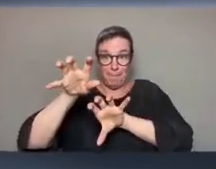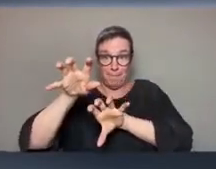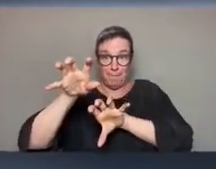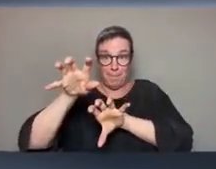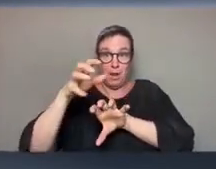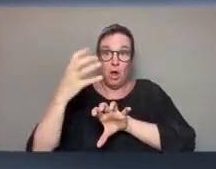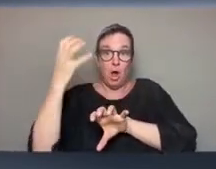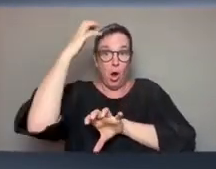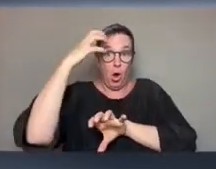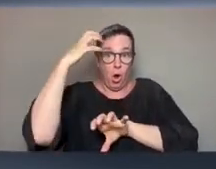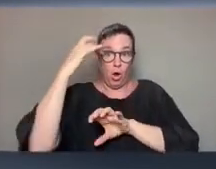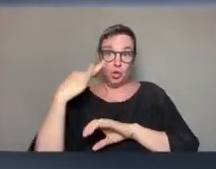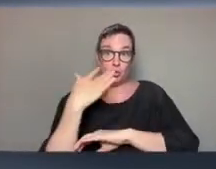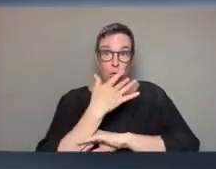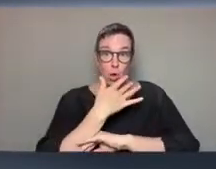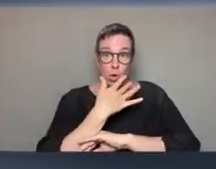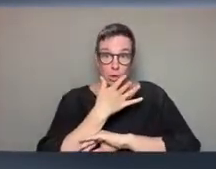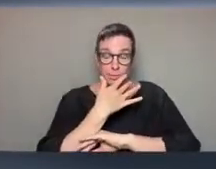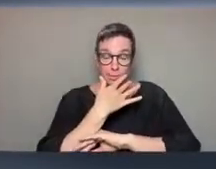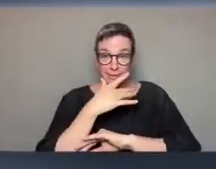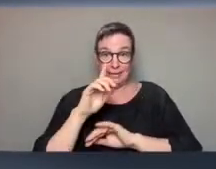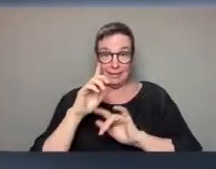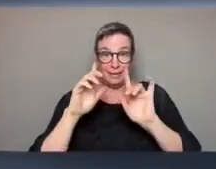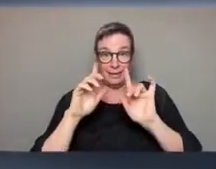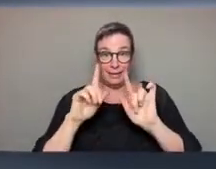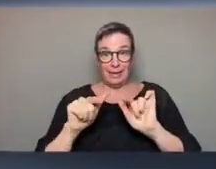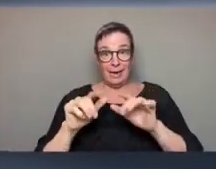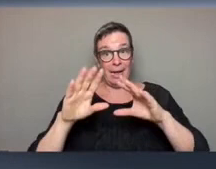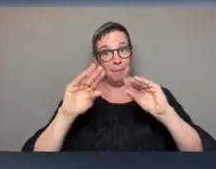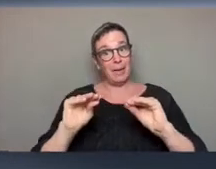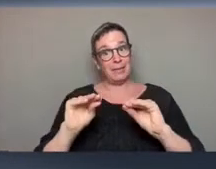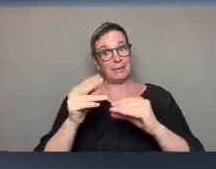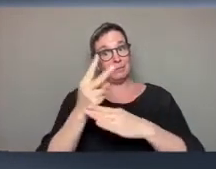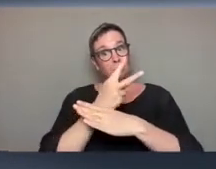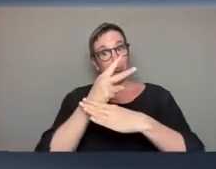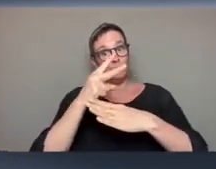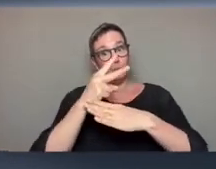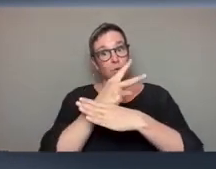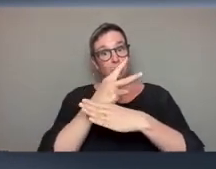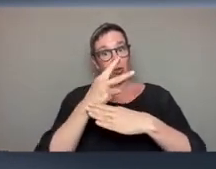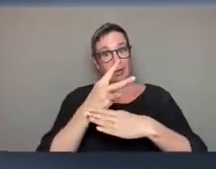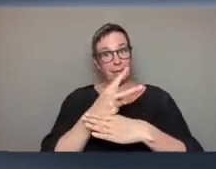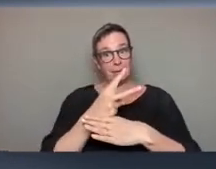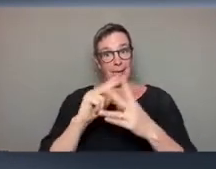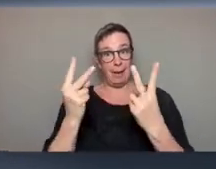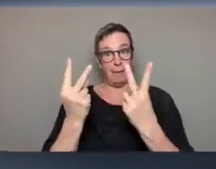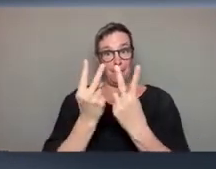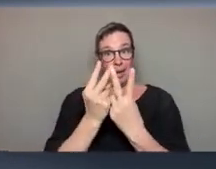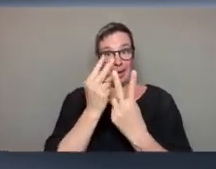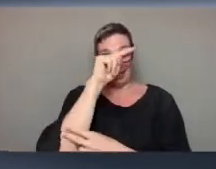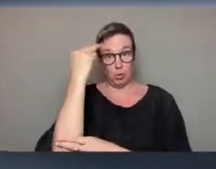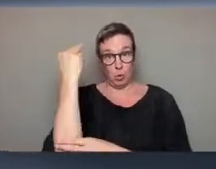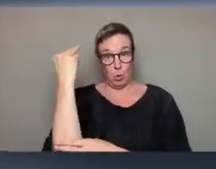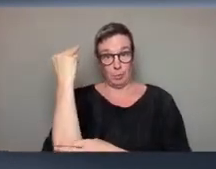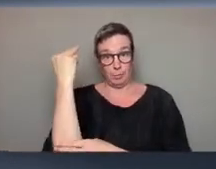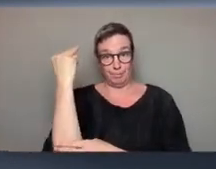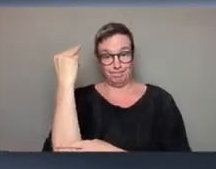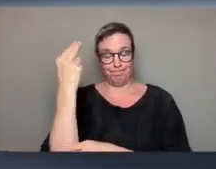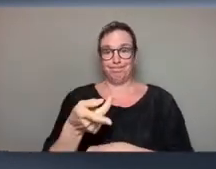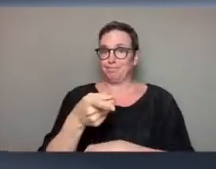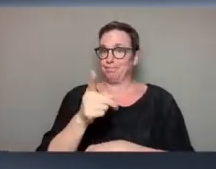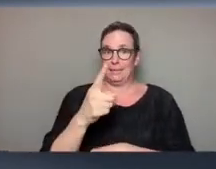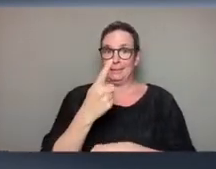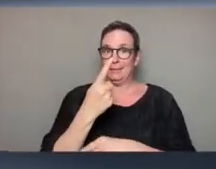zones orange. C'est des projets parcs nationaux. Mais celles-ci